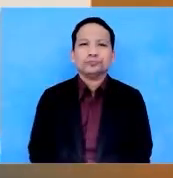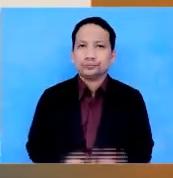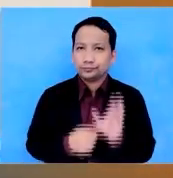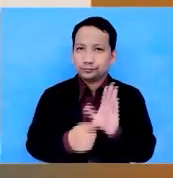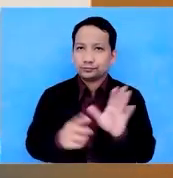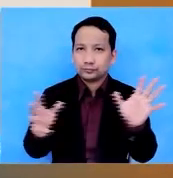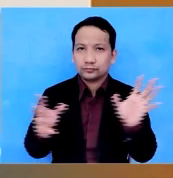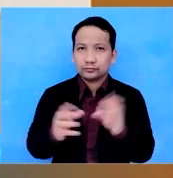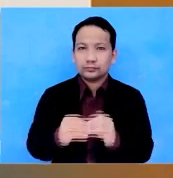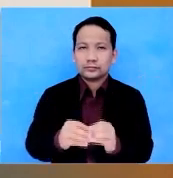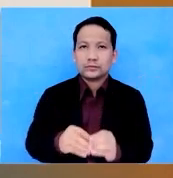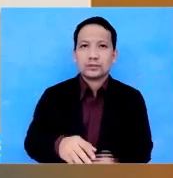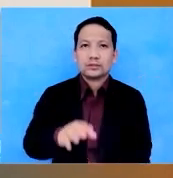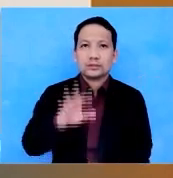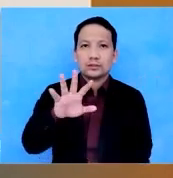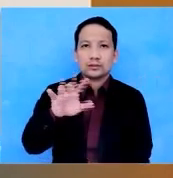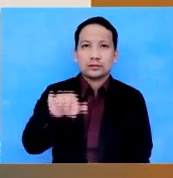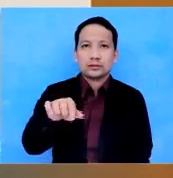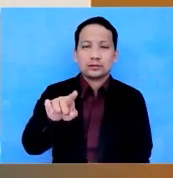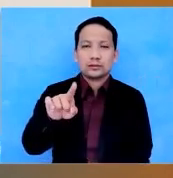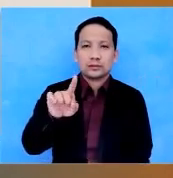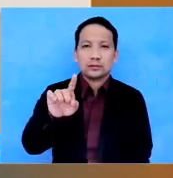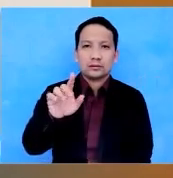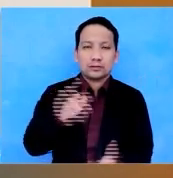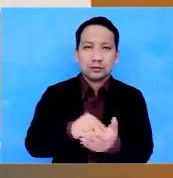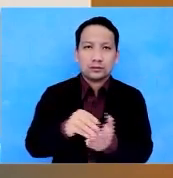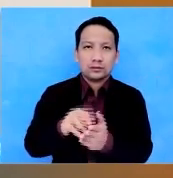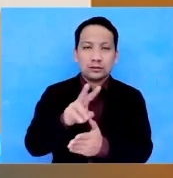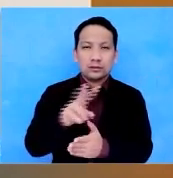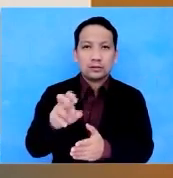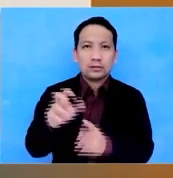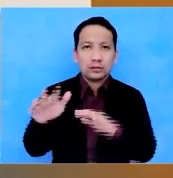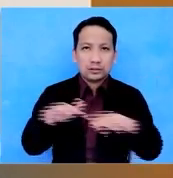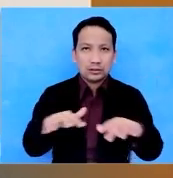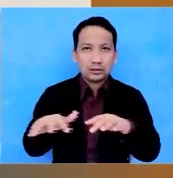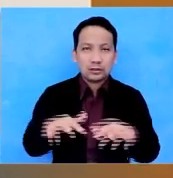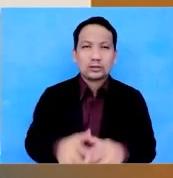umabot na sa higit 41,000 ang nasawi dahil sa lindol.